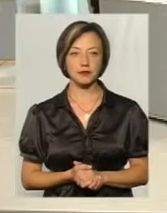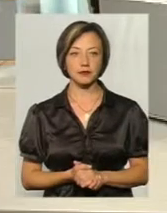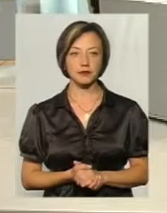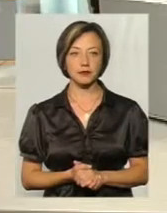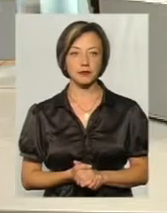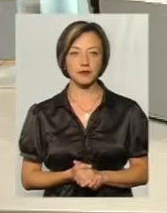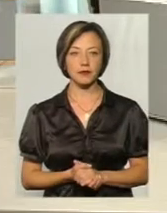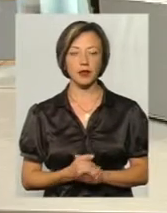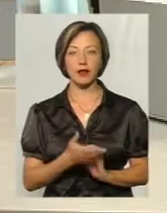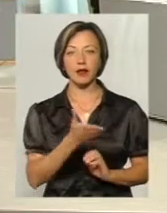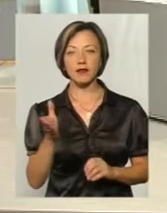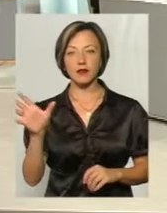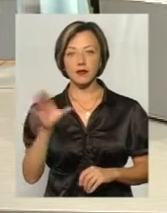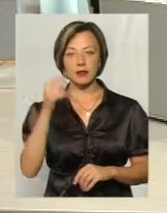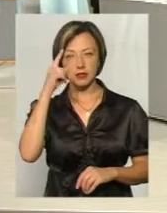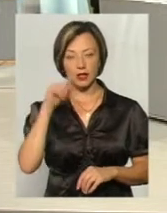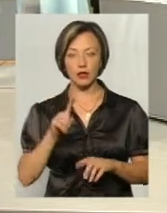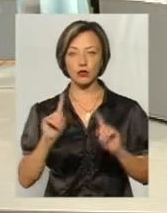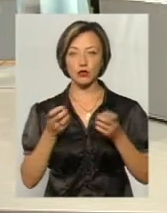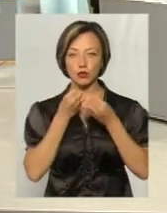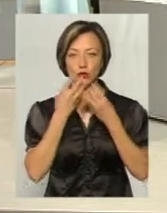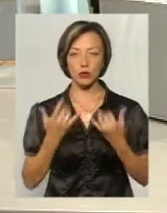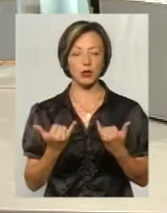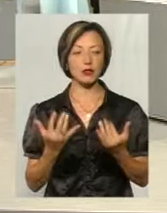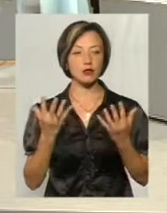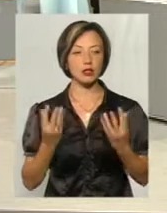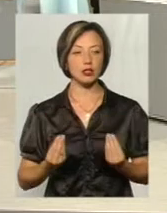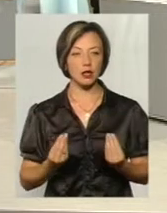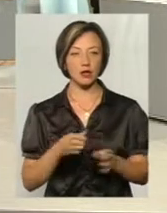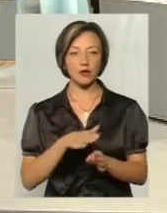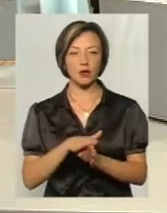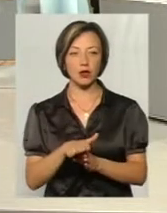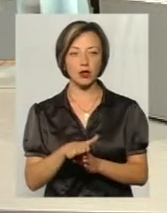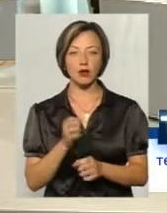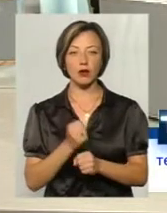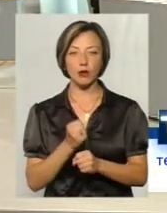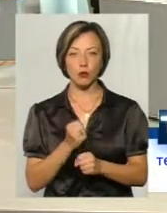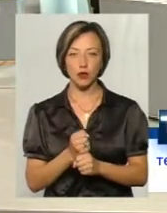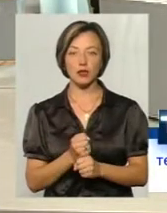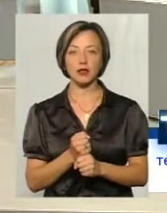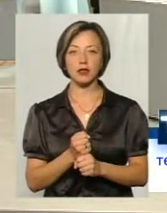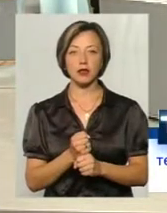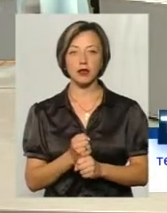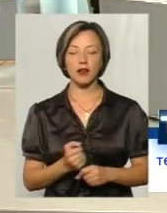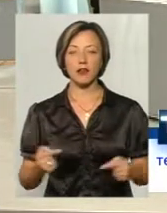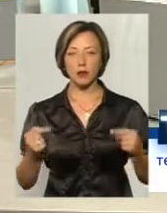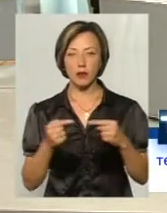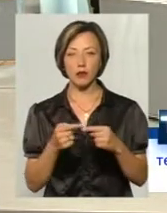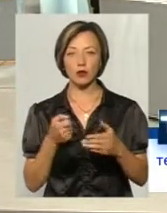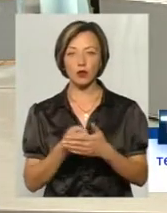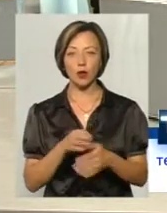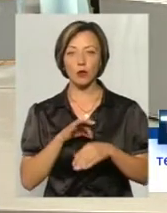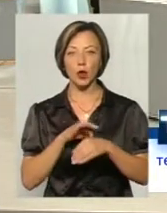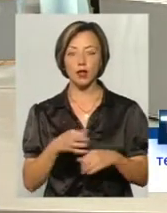побудований? Ви всі знаєте дуже добре, що на сьогоднішній день виконання робіт виконується відповідно до проведених